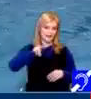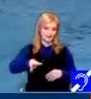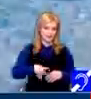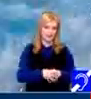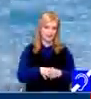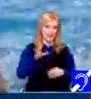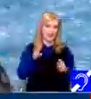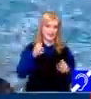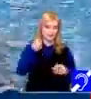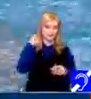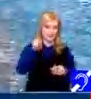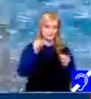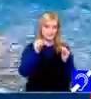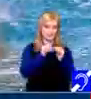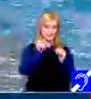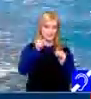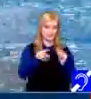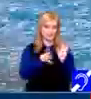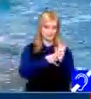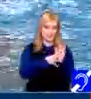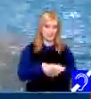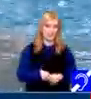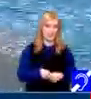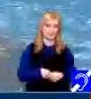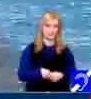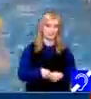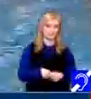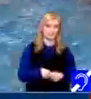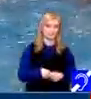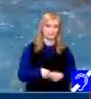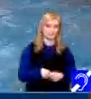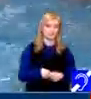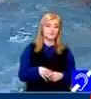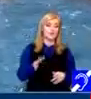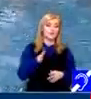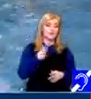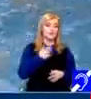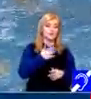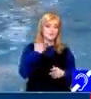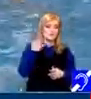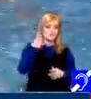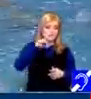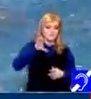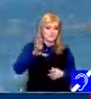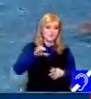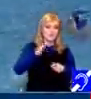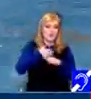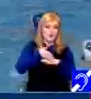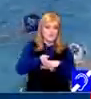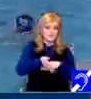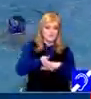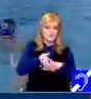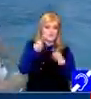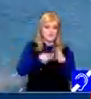cu 10-6. Ibericii nu au renunțat și s-au apropiat la un singur gol. În ultimele 4 secunde, oaspeții au avut posesia,